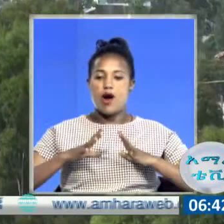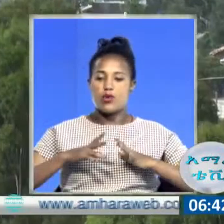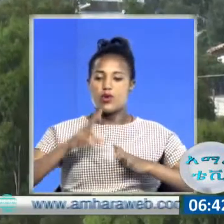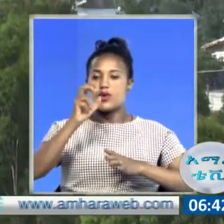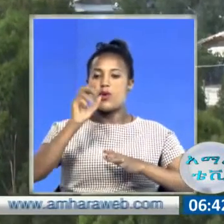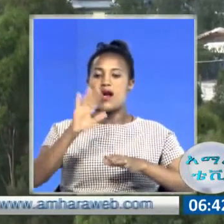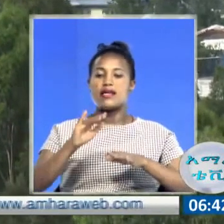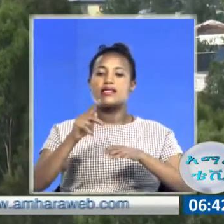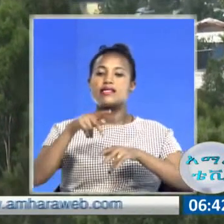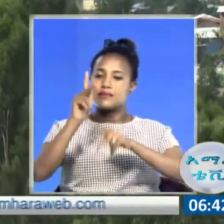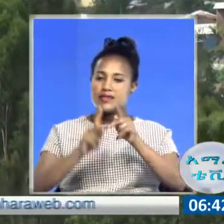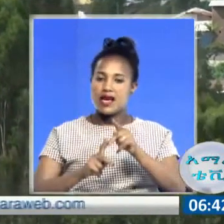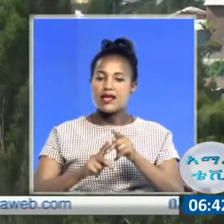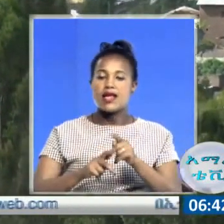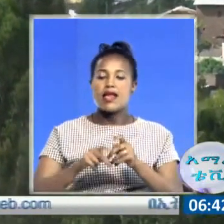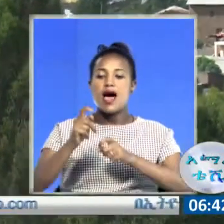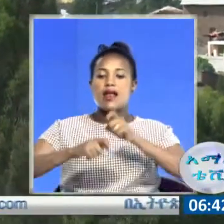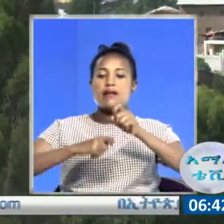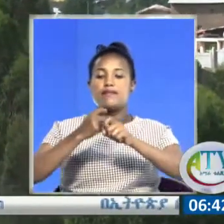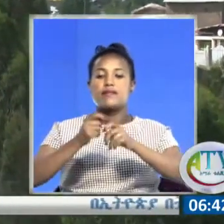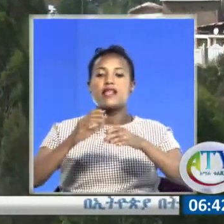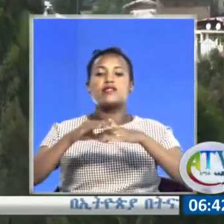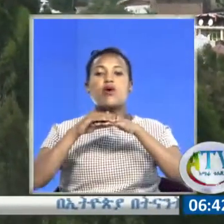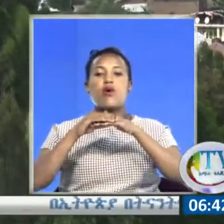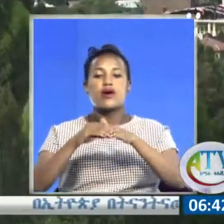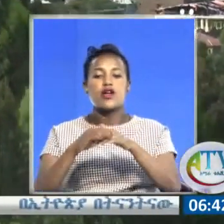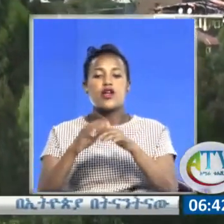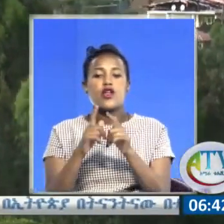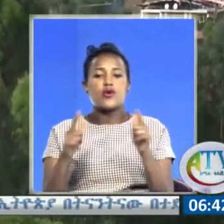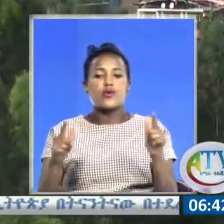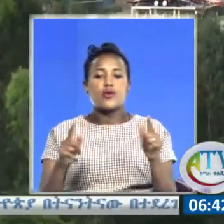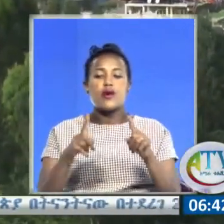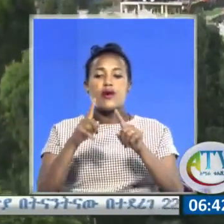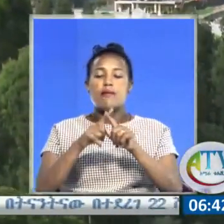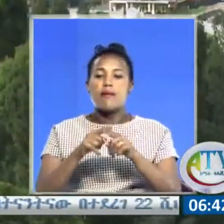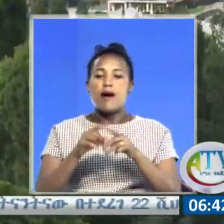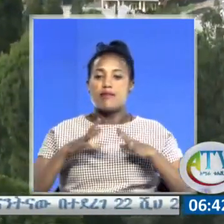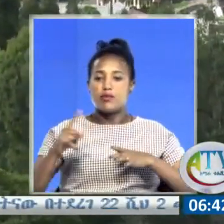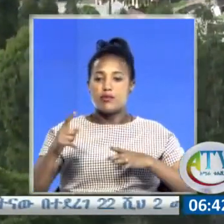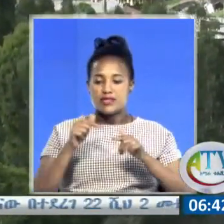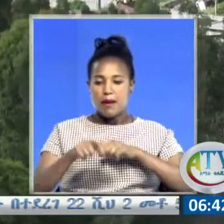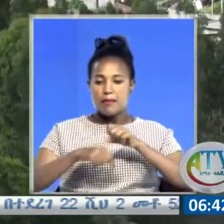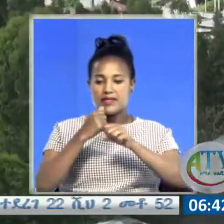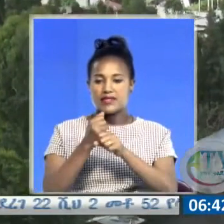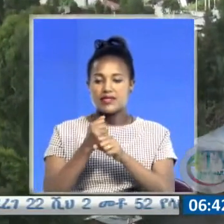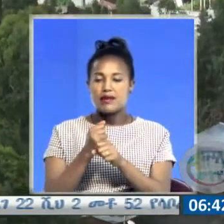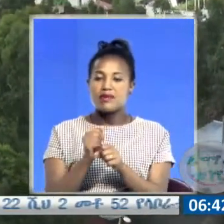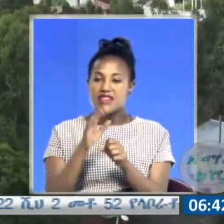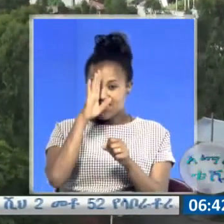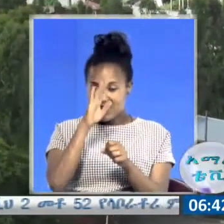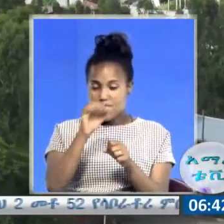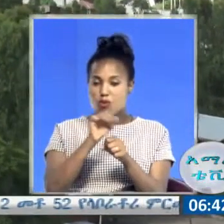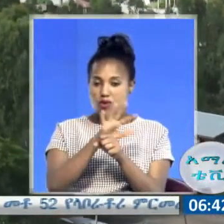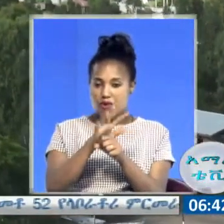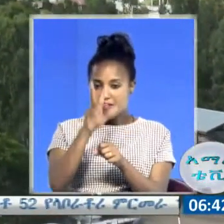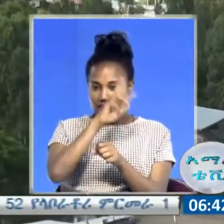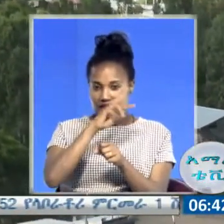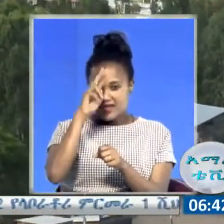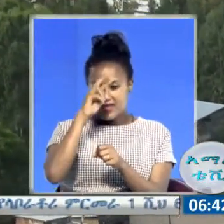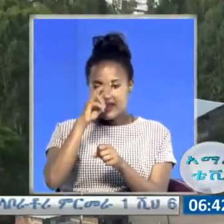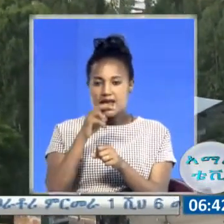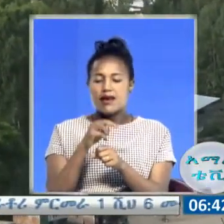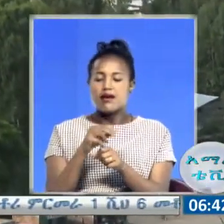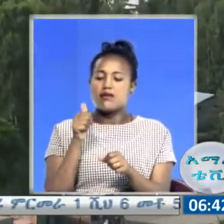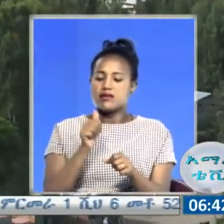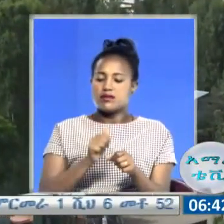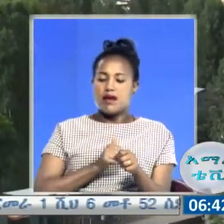ህዝብ ባህልና እሴት ለዓለም ያስተዋወቀ ልዩ በዓል ቢሆንም በዚህ ዓመት ግን በተከሰተው ወረርሽኝ ምክንያት